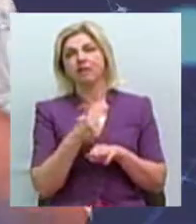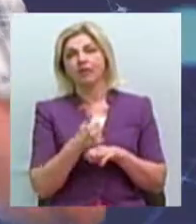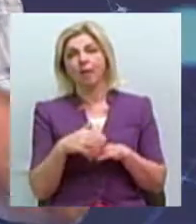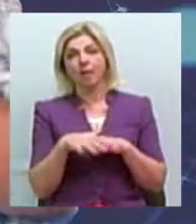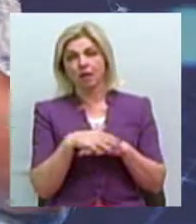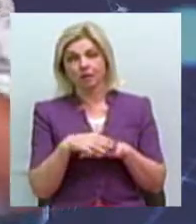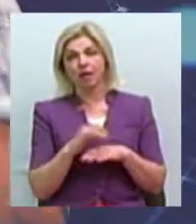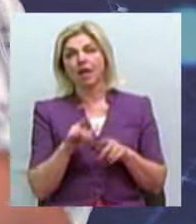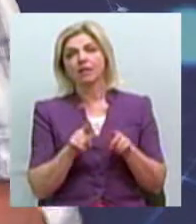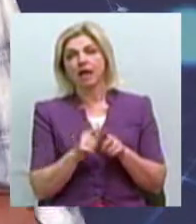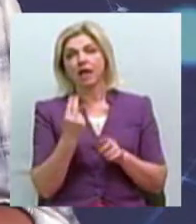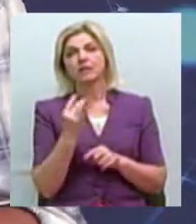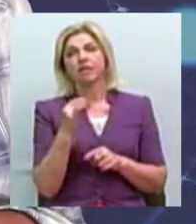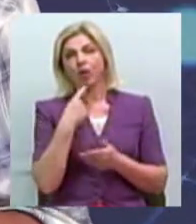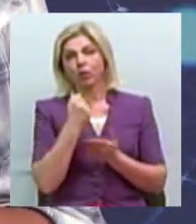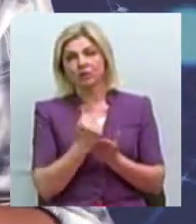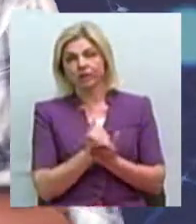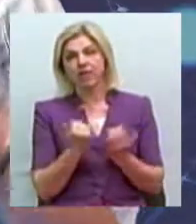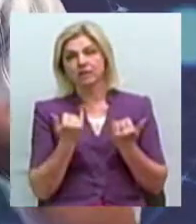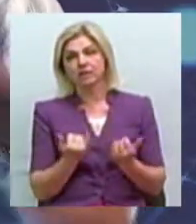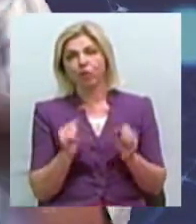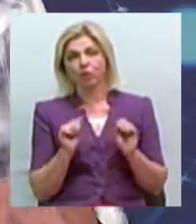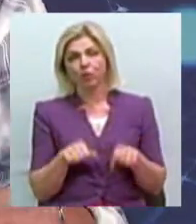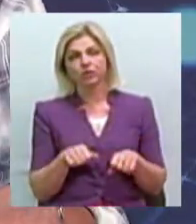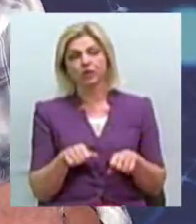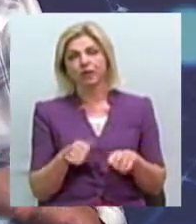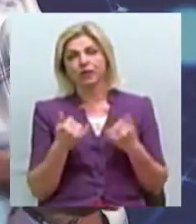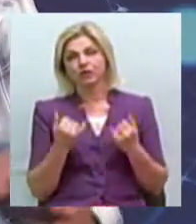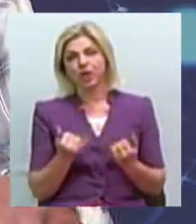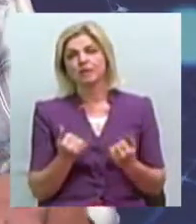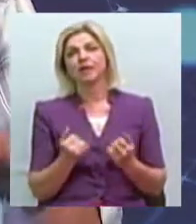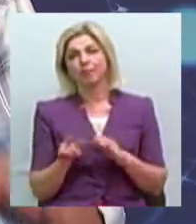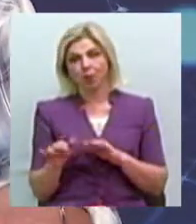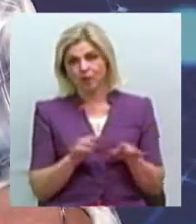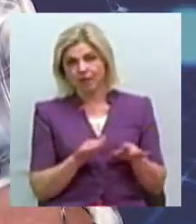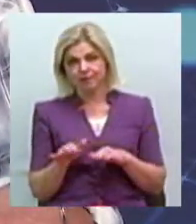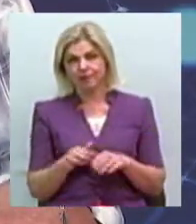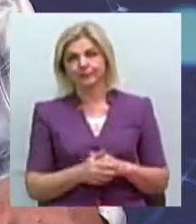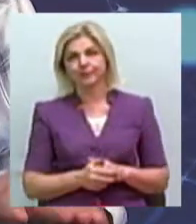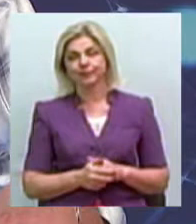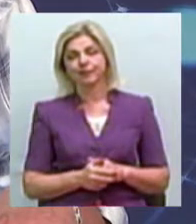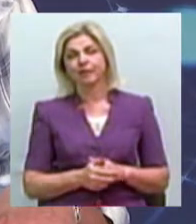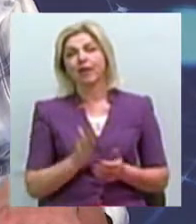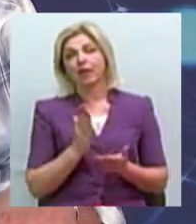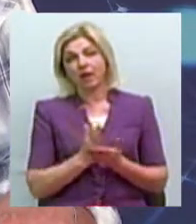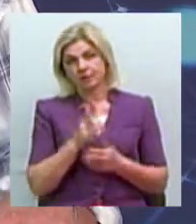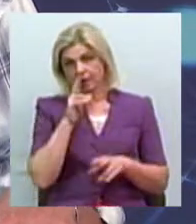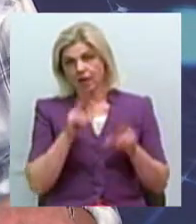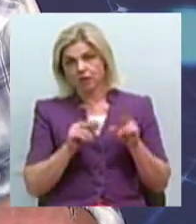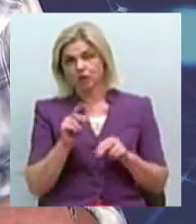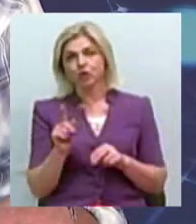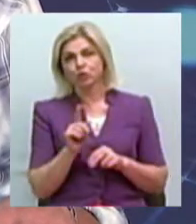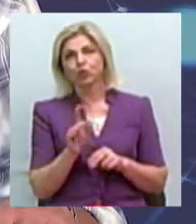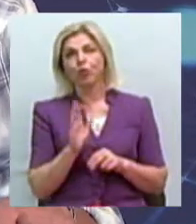И так эта цифра устоялась, и сегодня можно, ну, сейчас идет процесс, и есть надежда, что